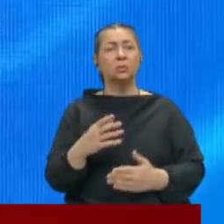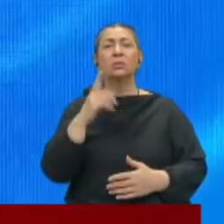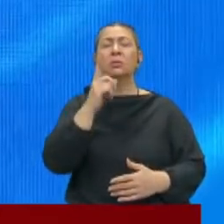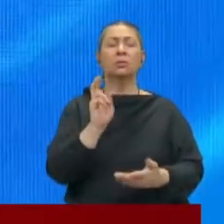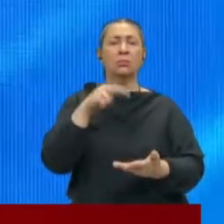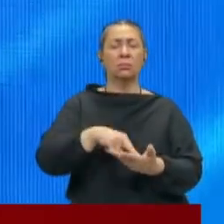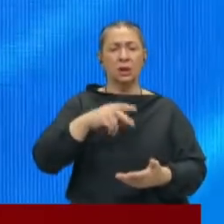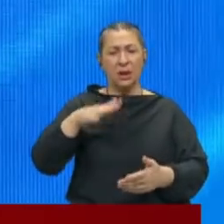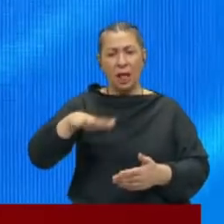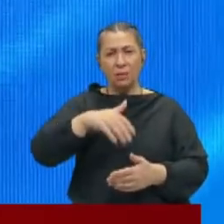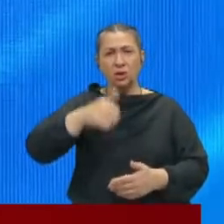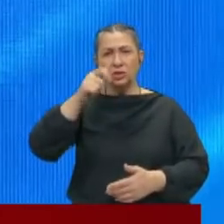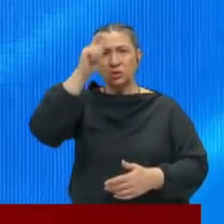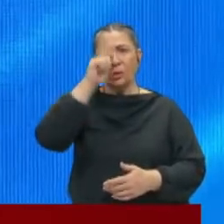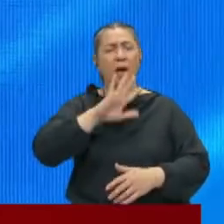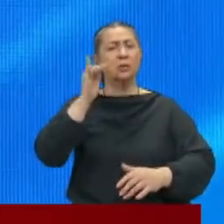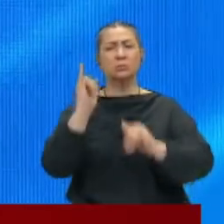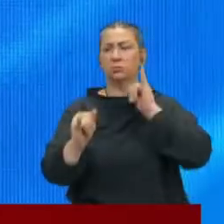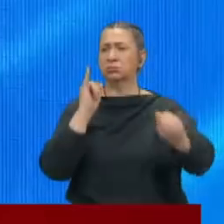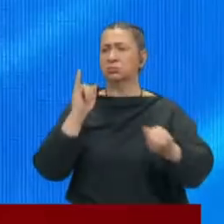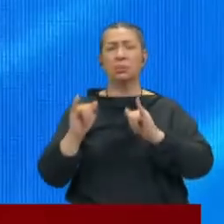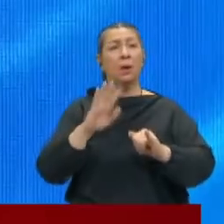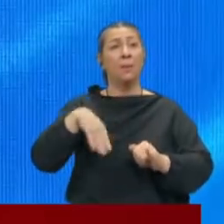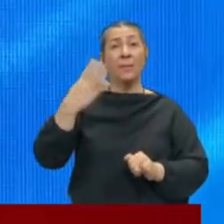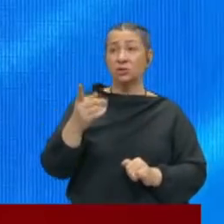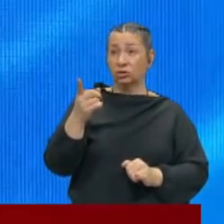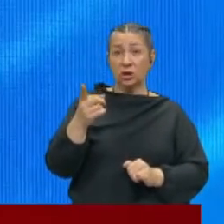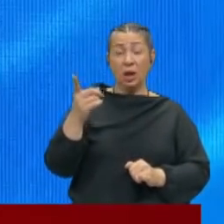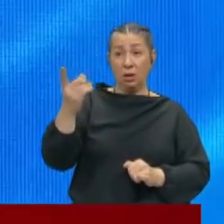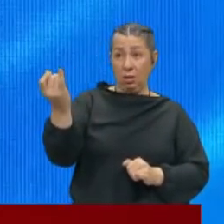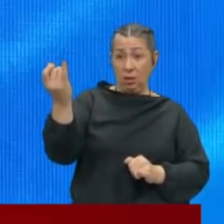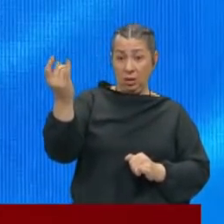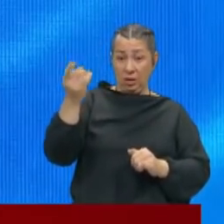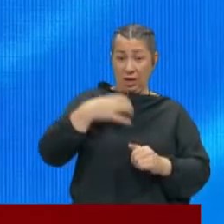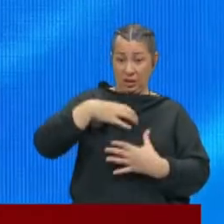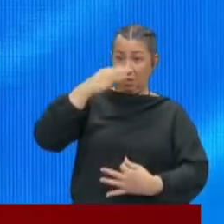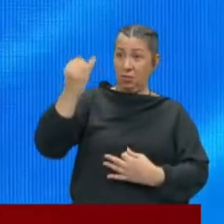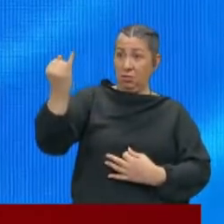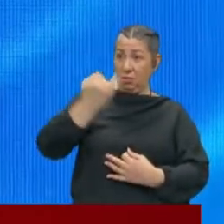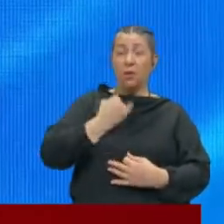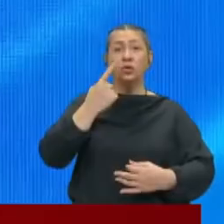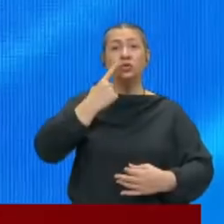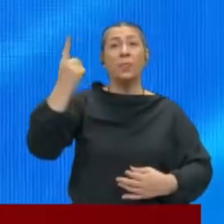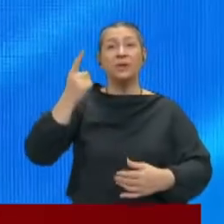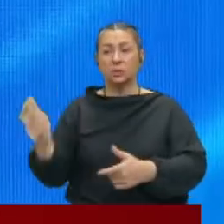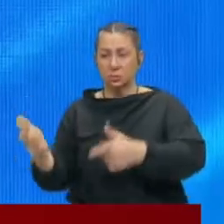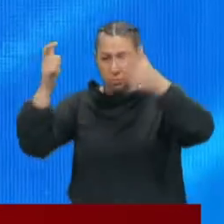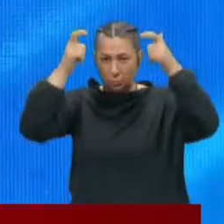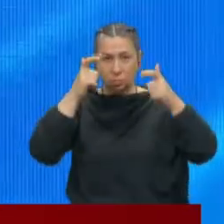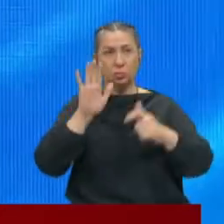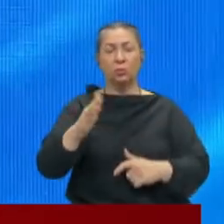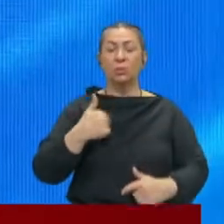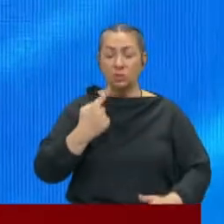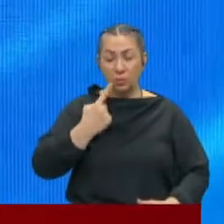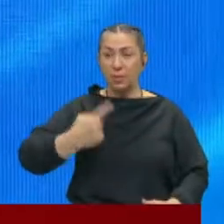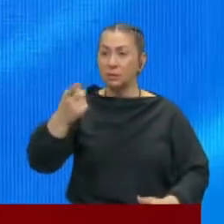genel başkan şapkasını, herkese hakaret edebiliyor. Bir başka kişi kendiyle ilgili kullandığında hemen Cumhurbaşkanı şapkası takıyor, diyor ki dur bakalım ya